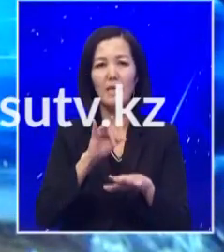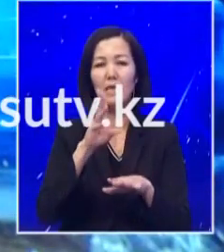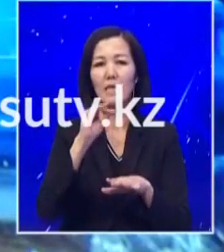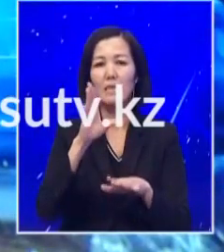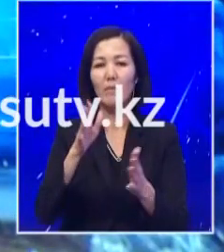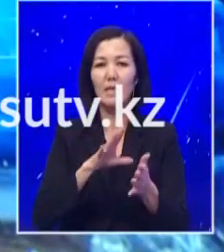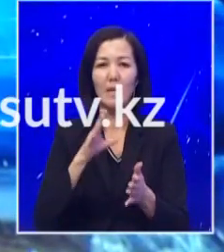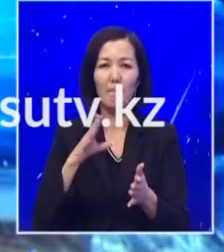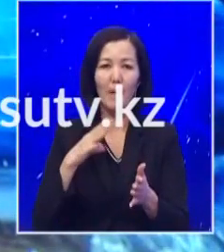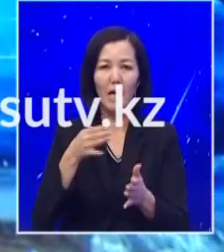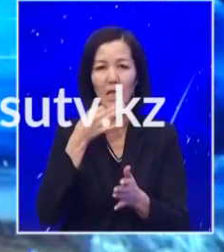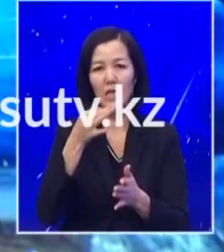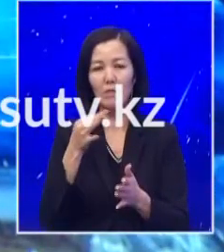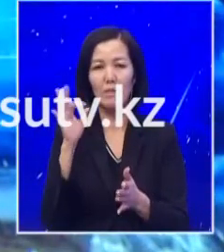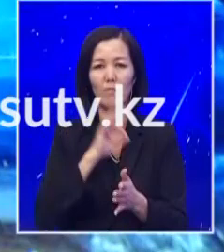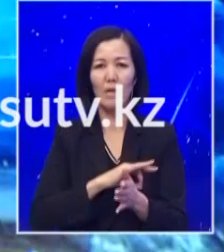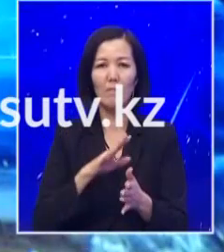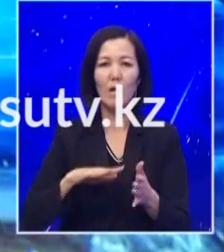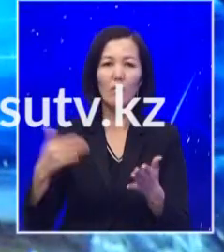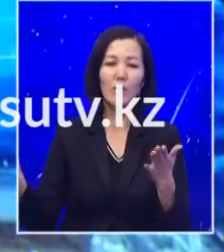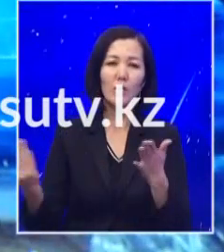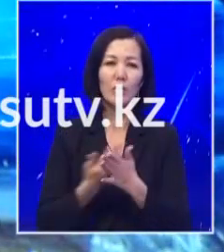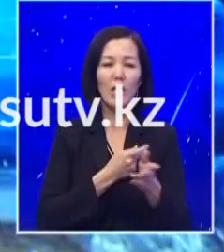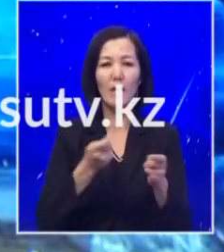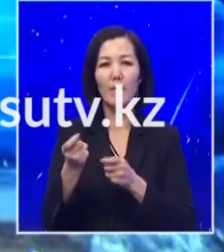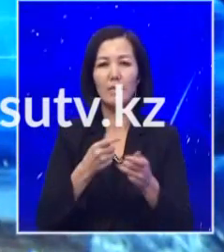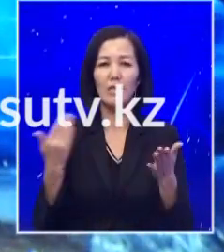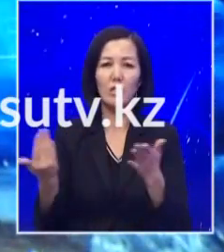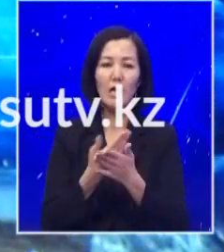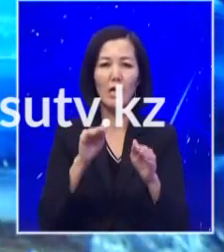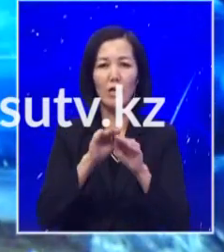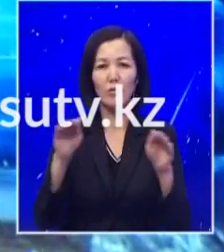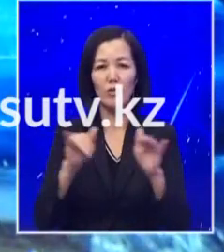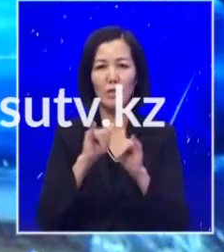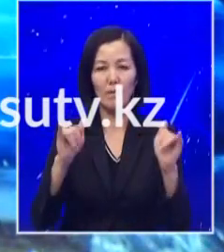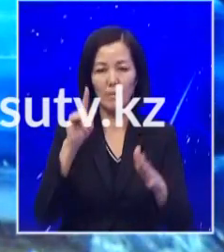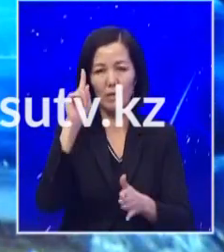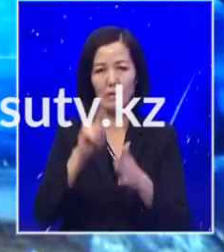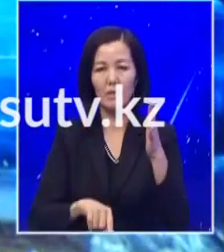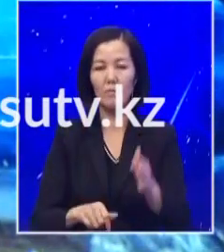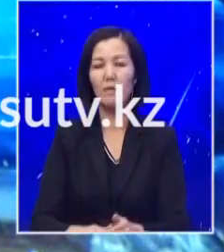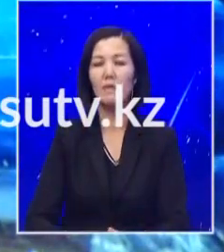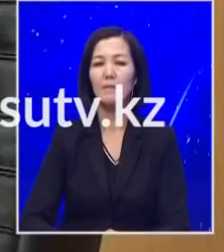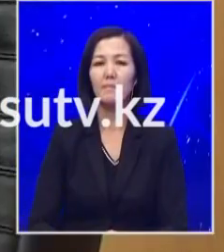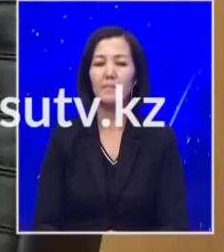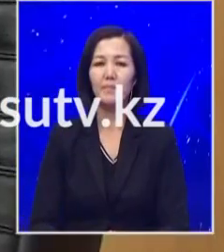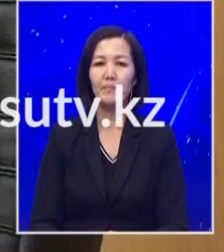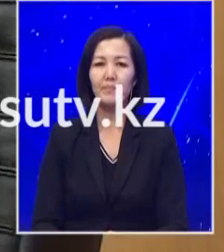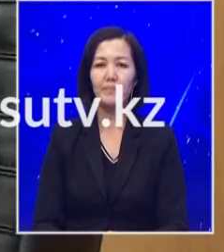бай тәжірибесін тиімді пайдаланып, ауданды жаңаша басқарып, жаңа деңгейге шығаратынына сенім білдірді.